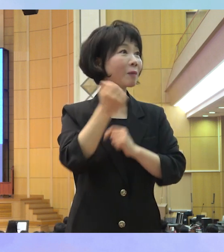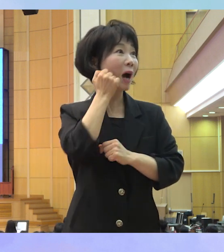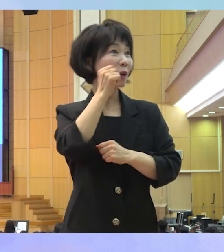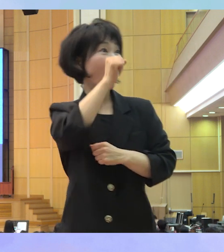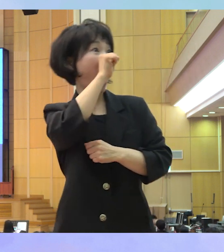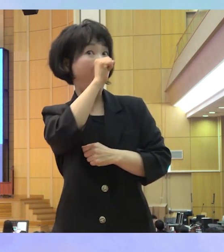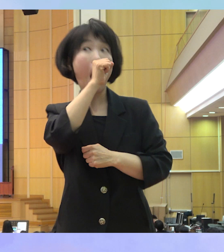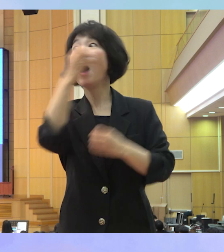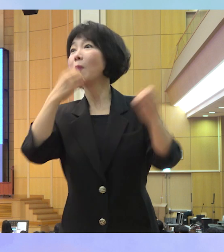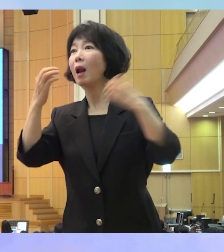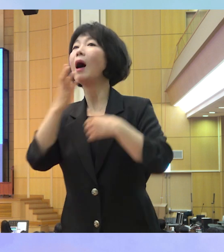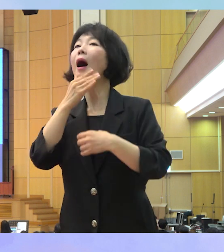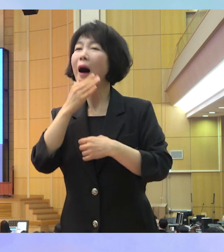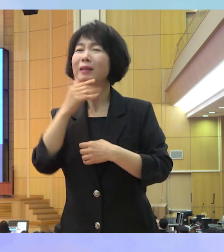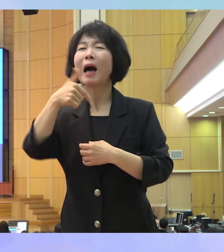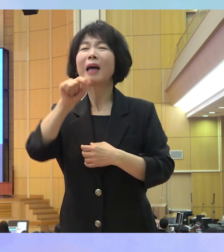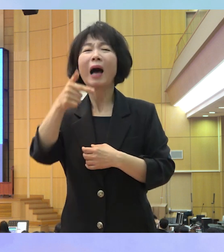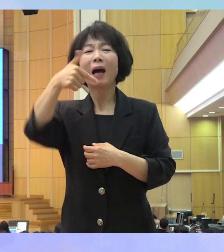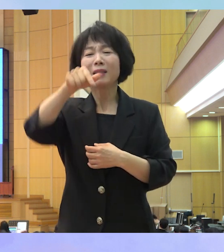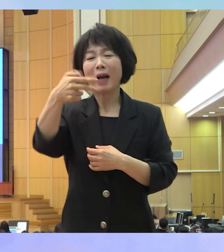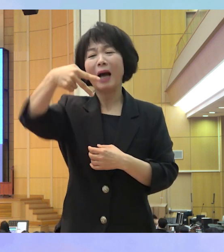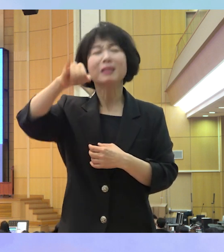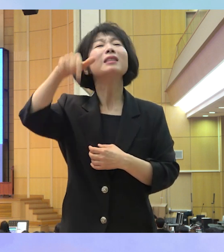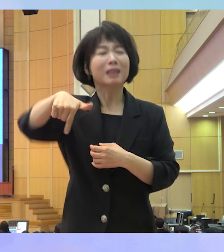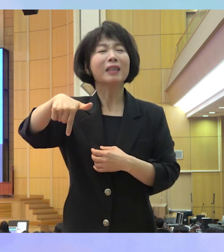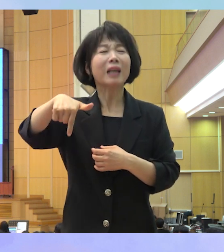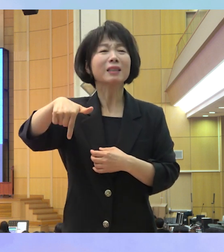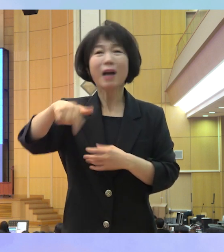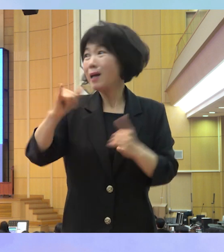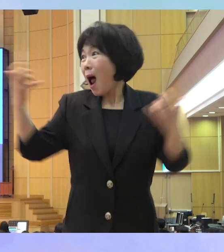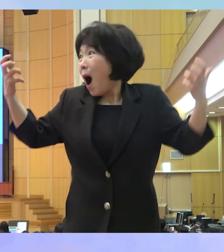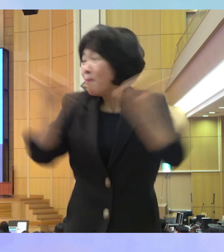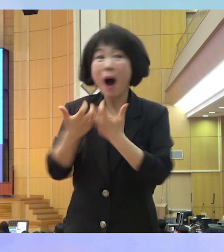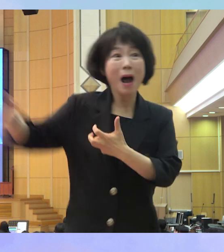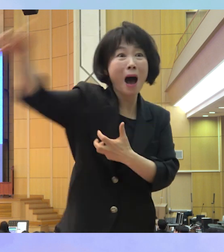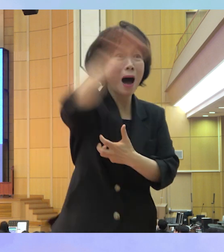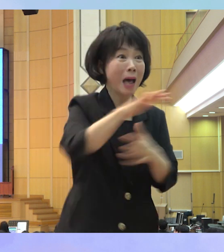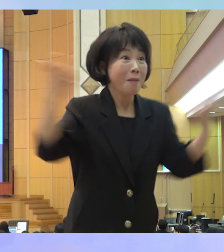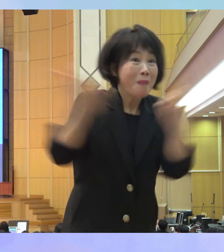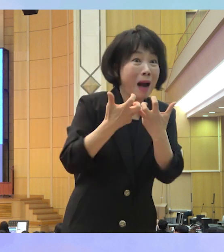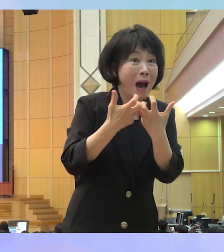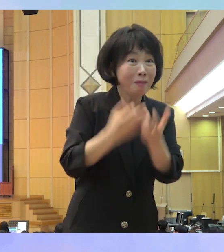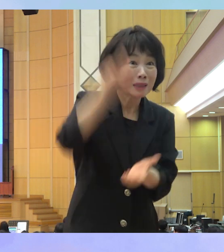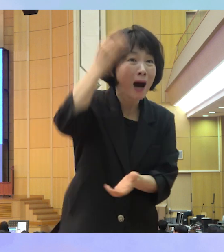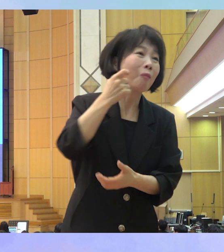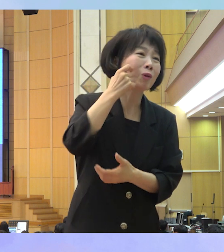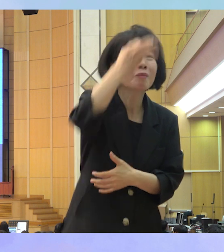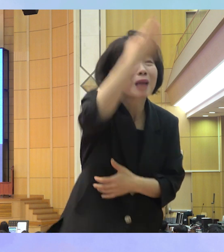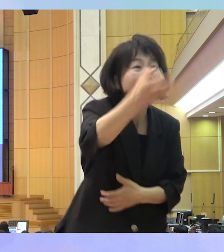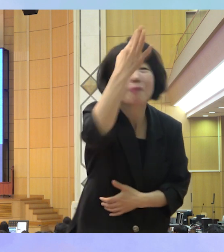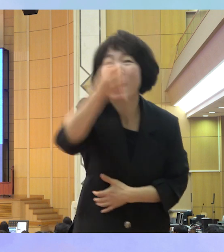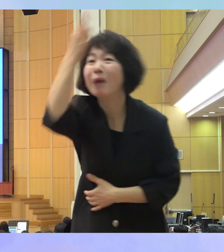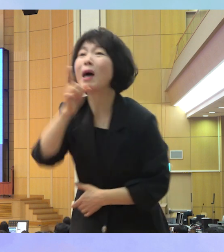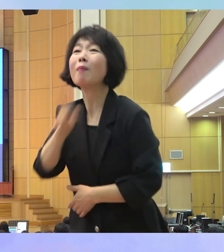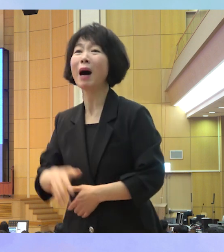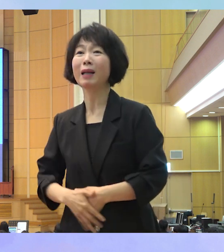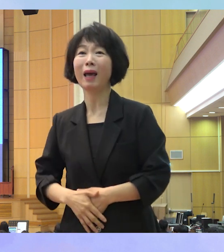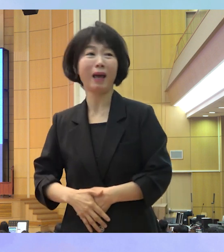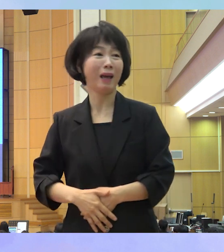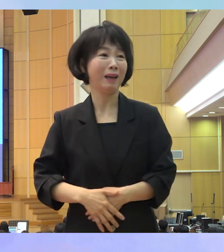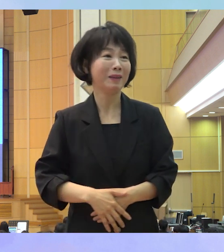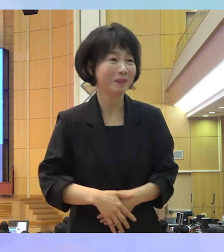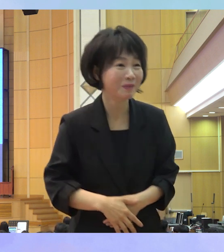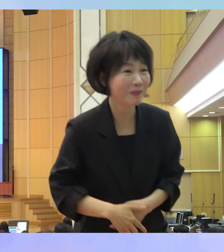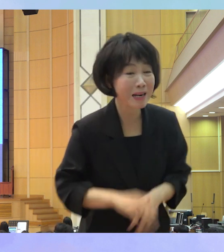이게 그냥 간식이에요. 여러분들에게 더 좋은 거 해드리고 싶은데 이 몇천 분을 3부 예배뿐만 아니라 1부 예배, 2부